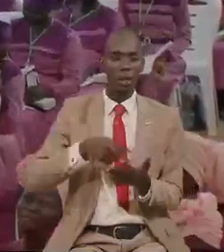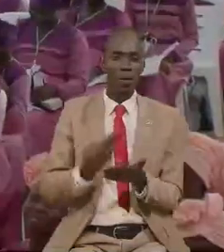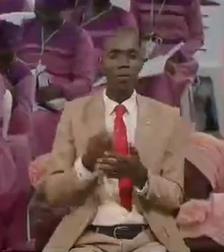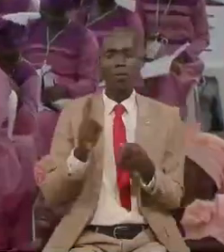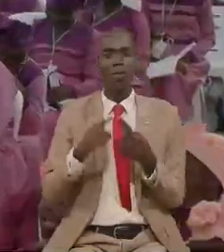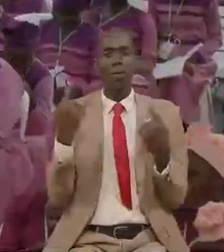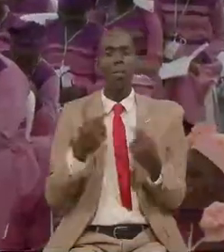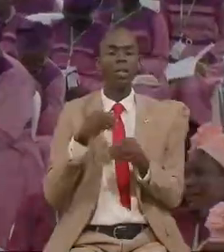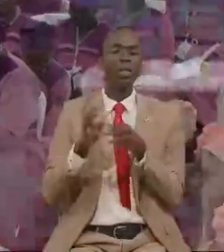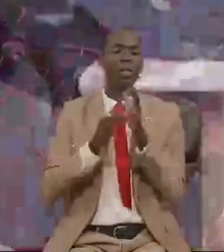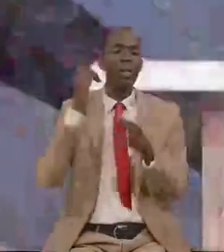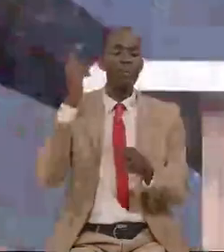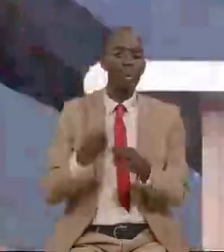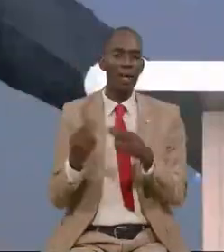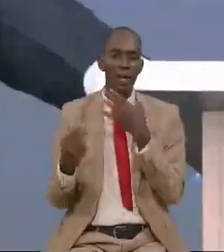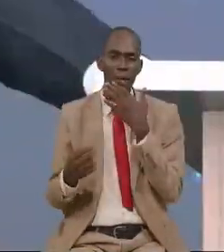Amen.